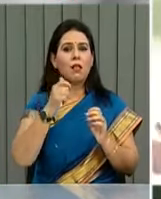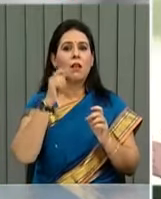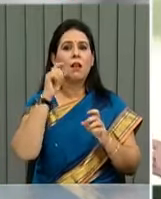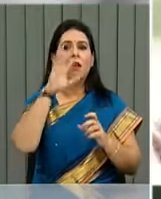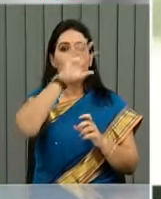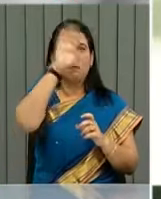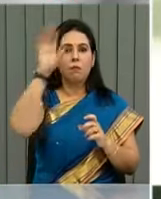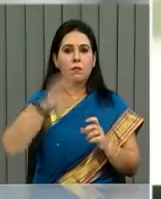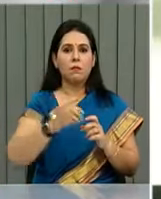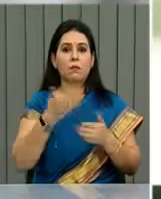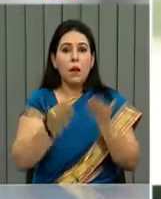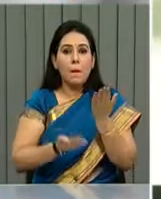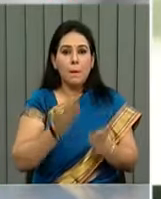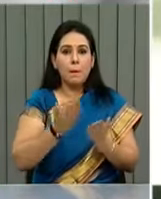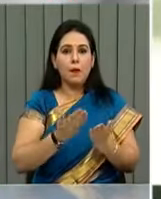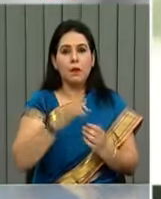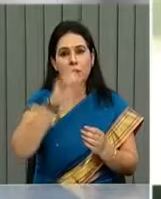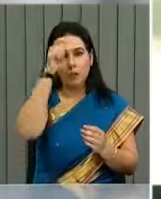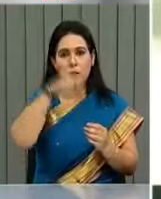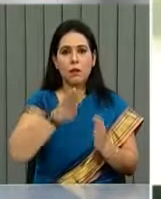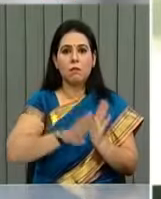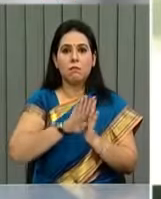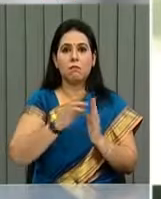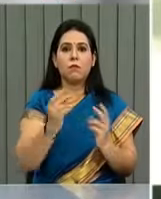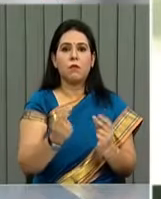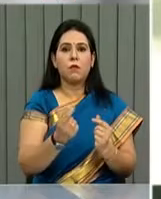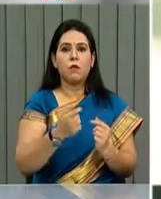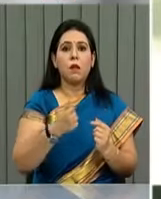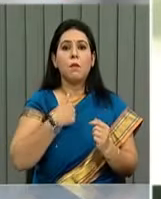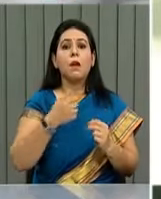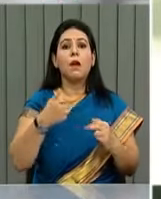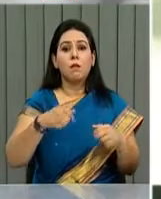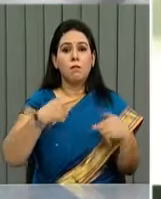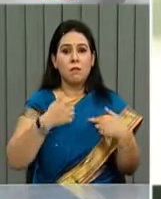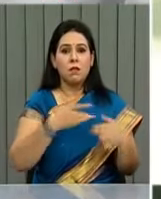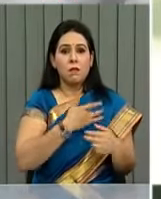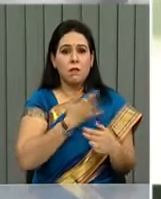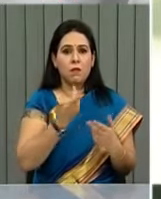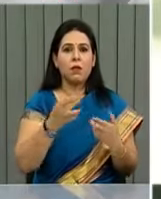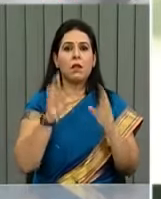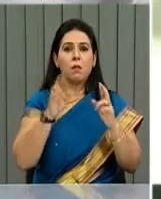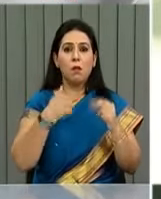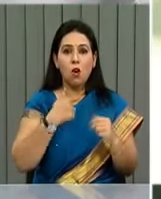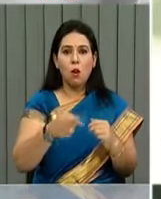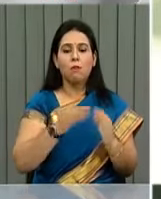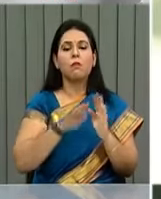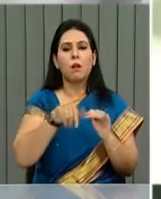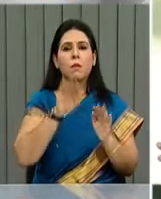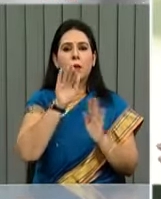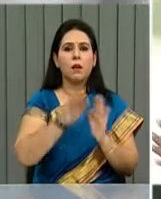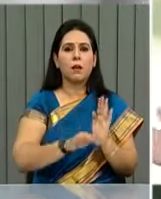बहुत तीव्र गति है, लेकिन हमारी अपनी उम्मीद से आज भी कम है। जब विश्व